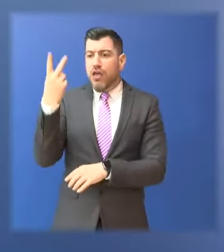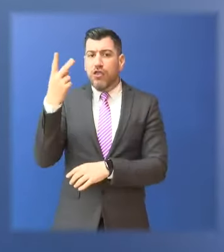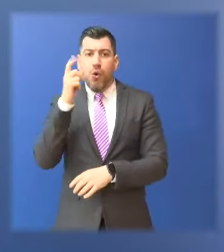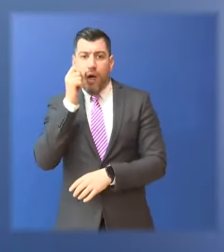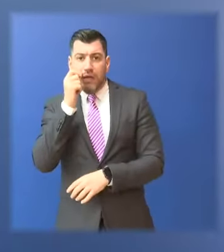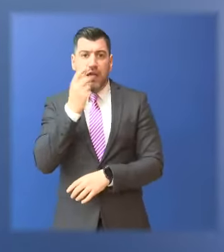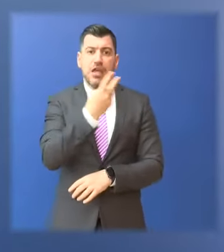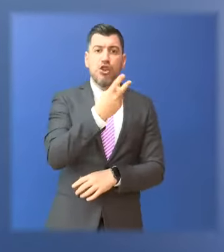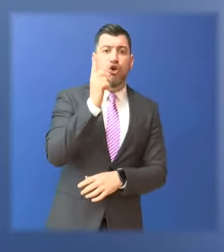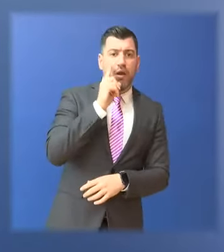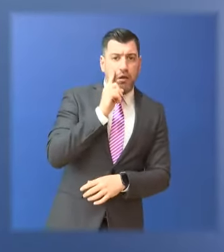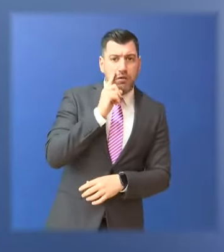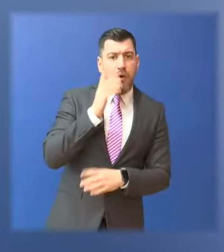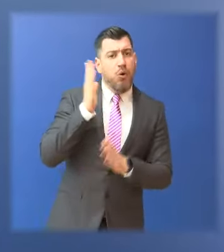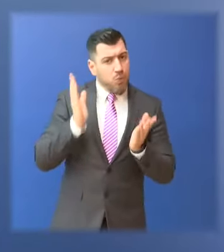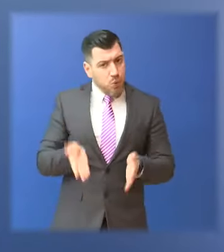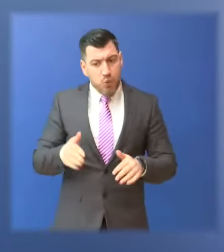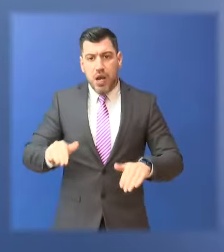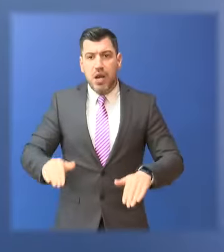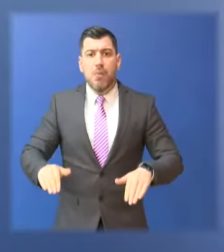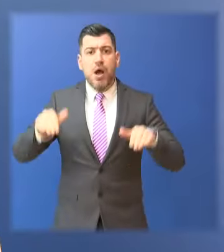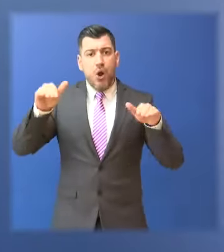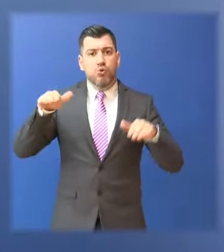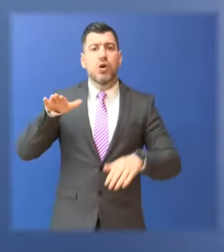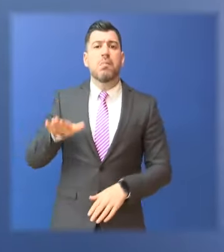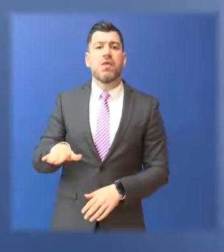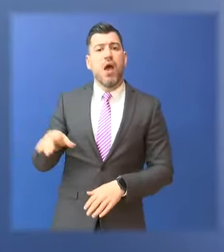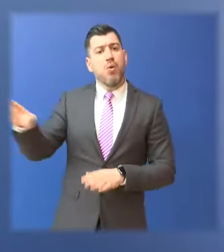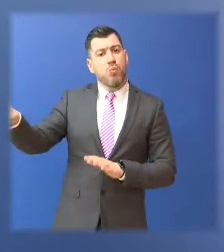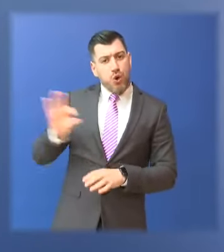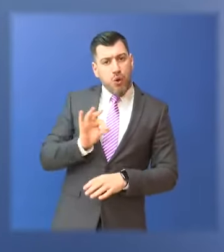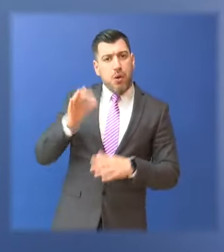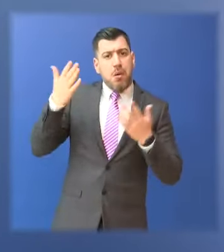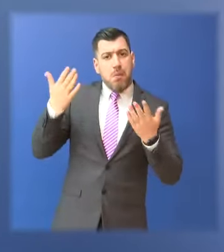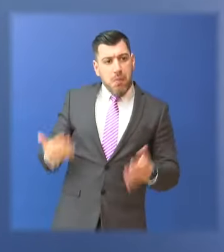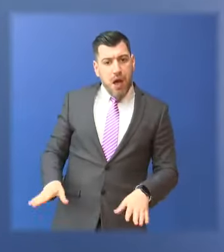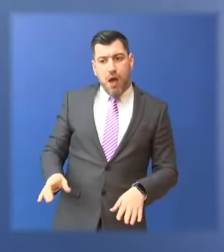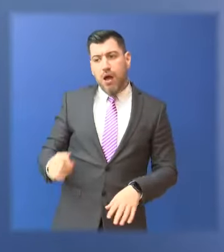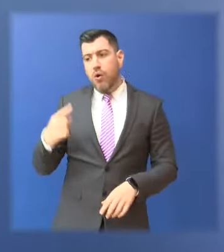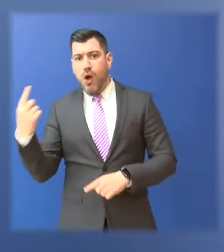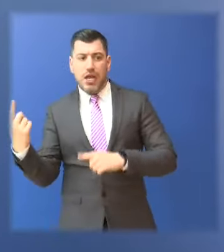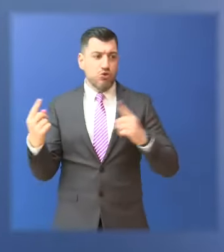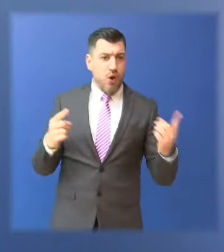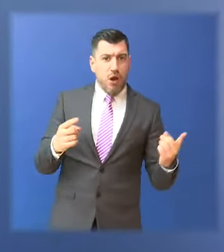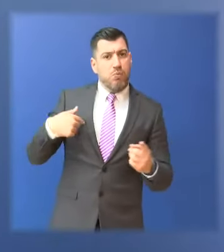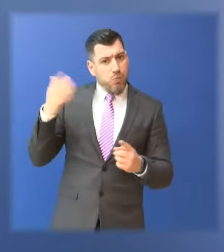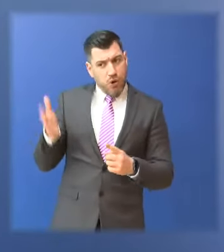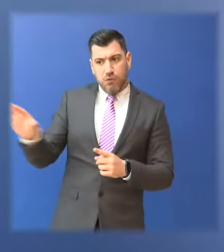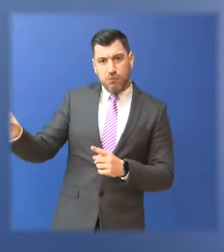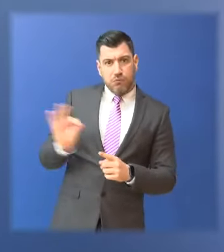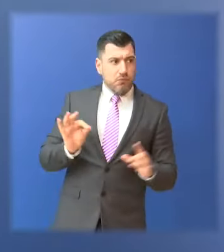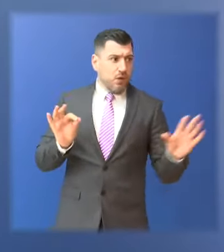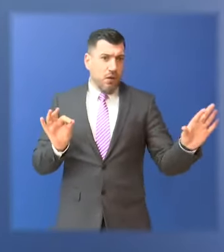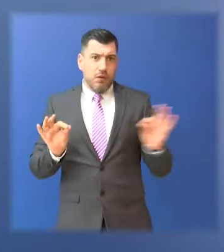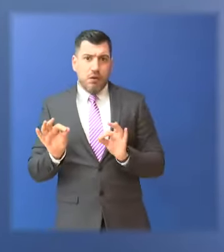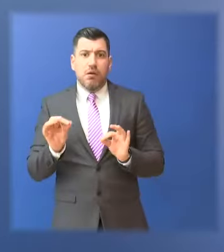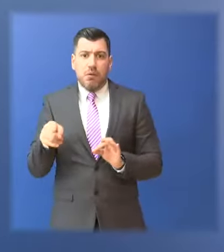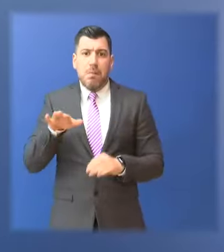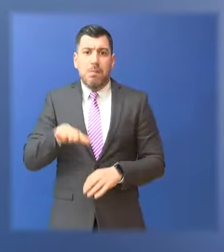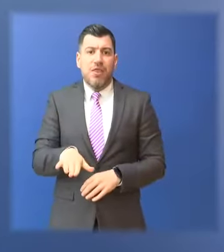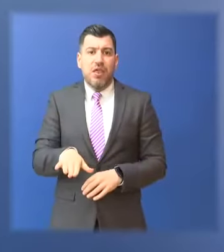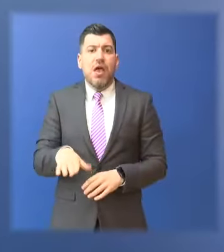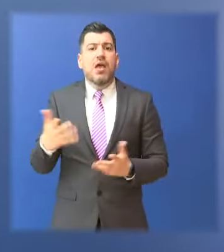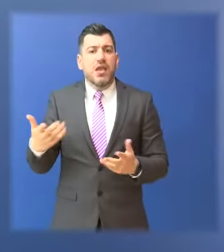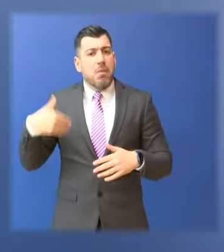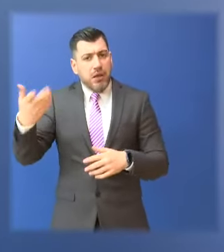δύο γυναικών, μπορούν να μεγαλώσουν ένα παιδί το οποίο έχει υιοθετηθεί από τον έναν ή από τον άλλον. Αν αυτός ο οποίος είναι γονέας του παιδιού, πατέρας